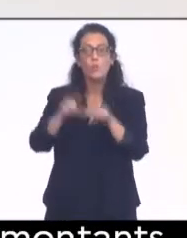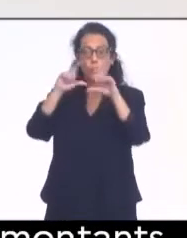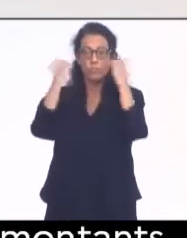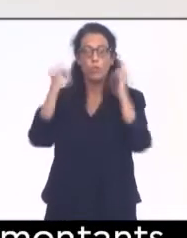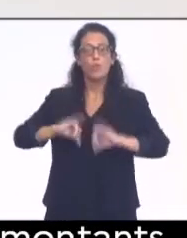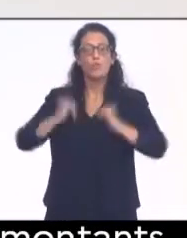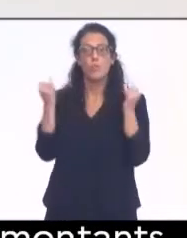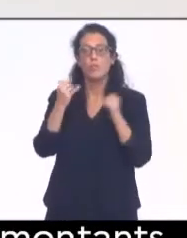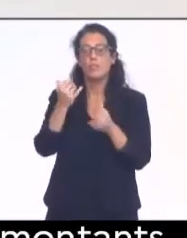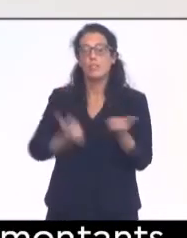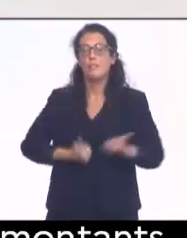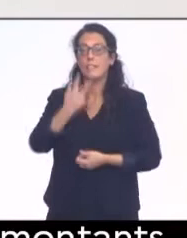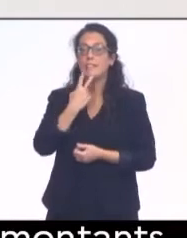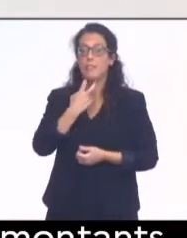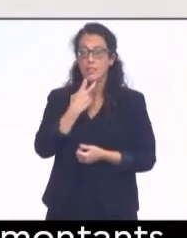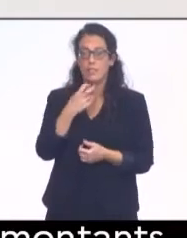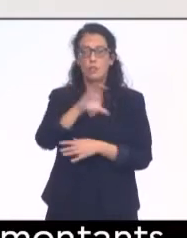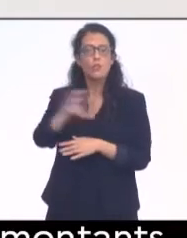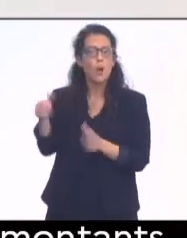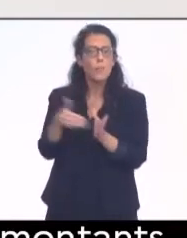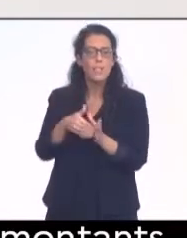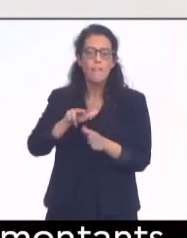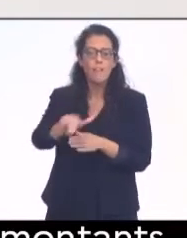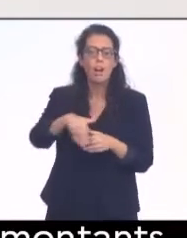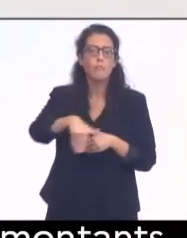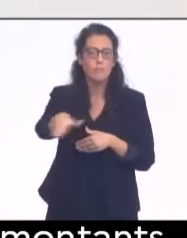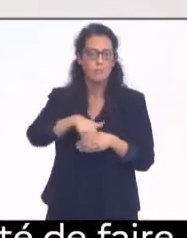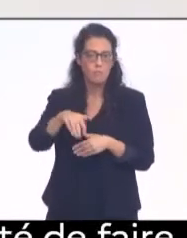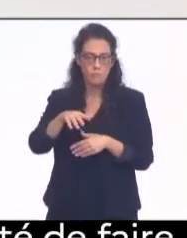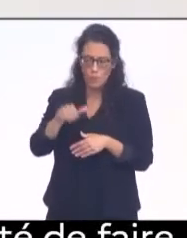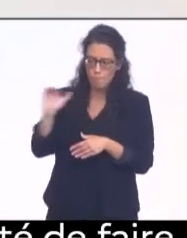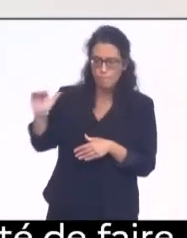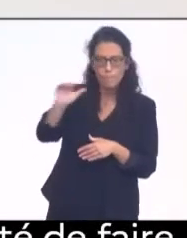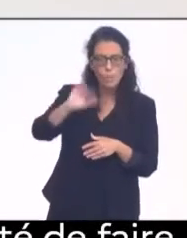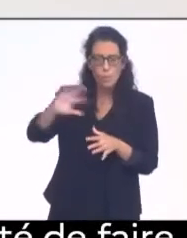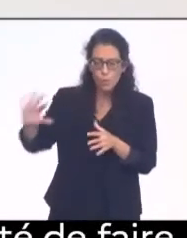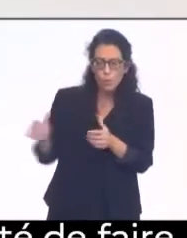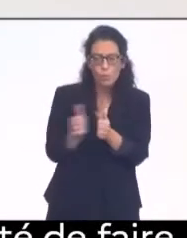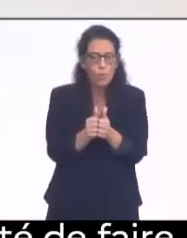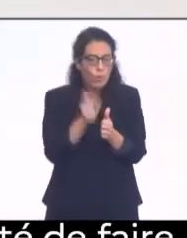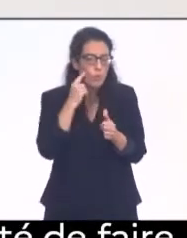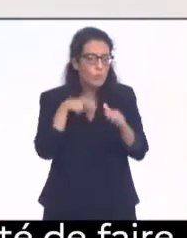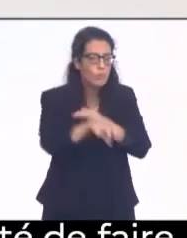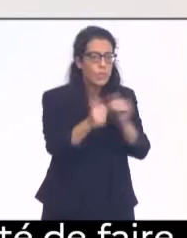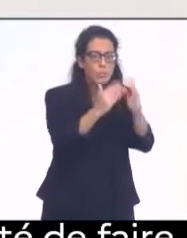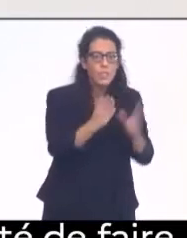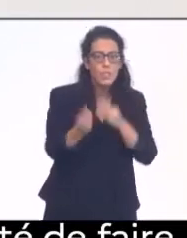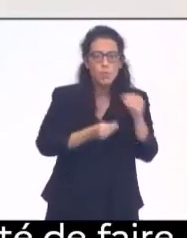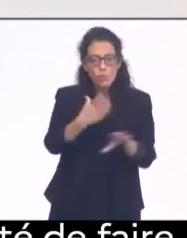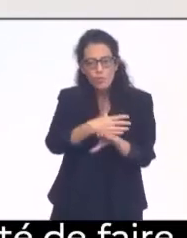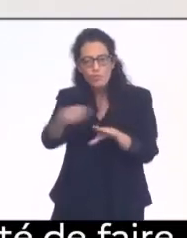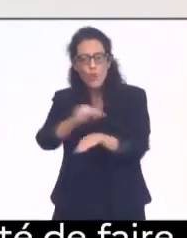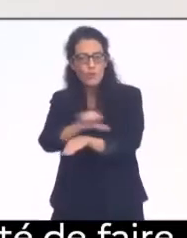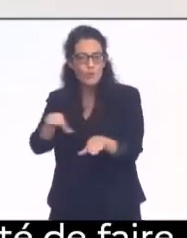jeunes supplémentaires qui ont été annoncés. Ils pourront, par exemple, participer en binôme à des visites à domicile, des accompagnements de sortie d'1 heure, donc